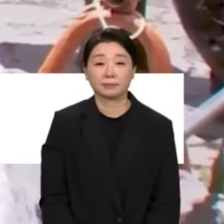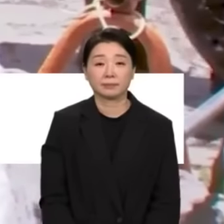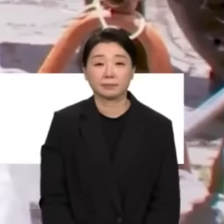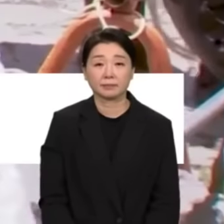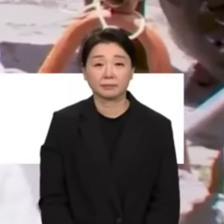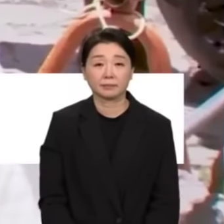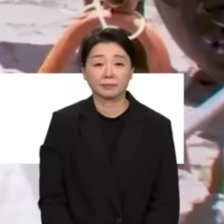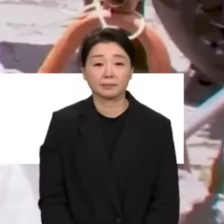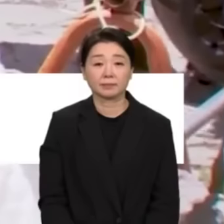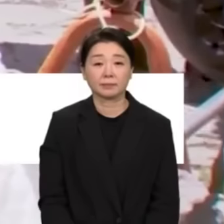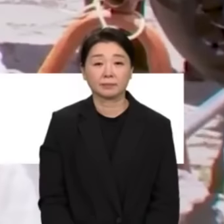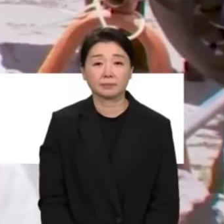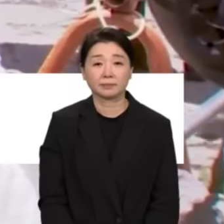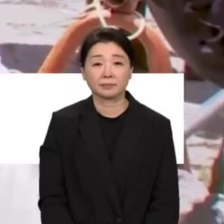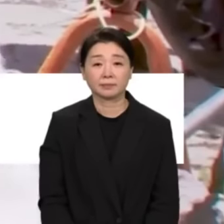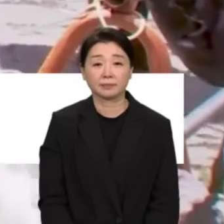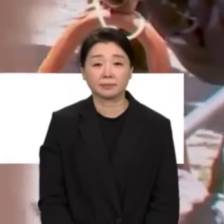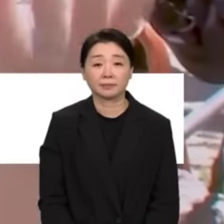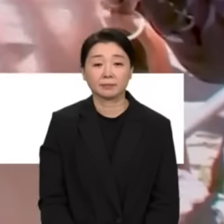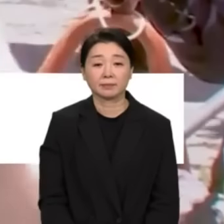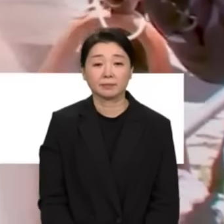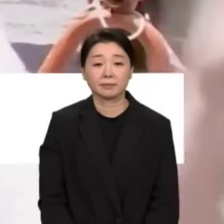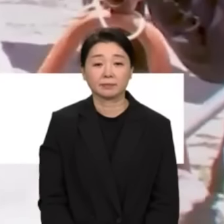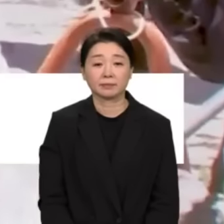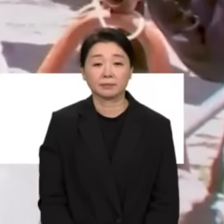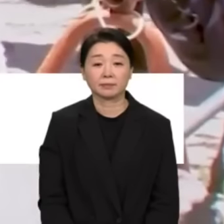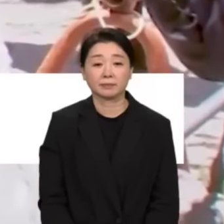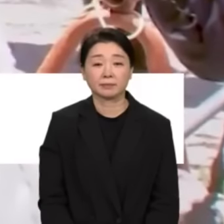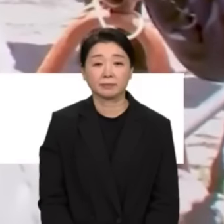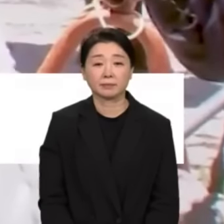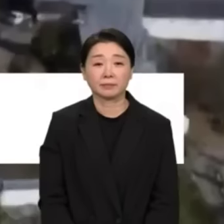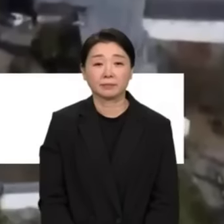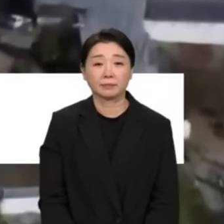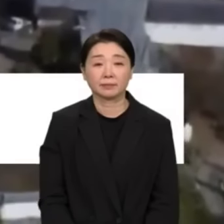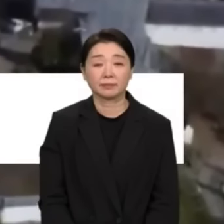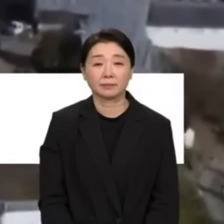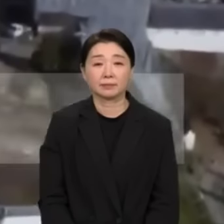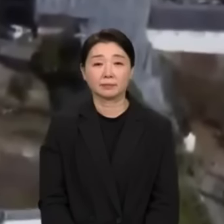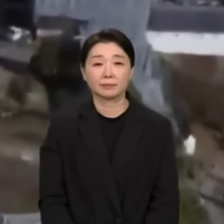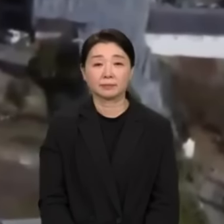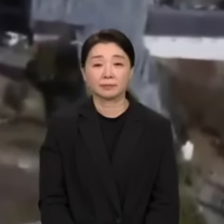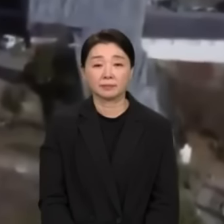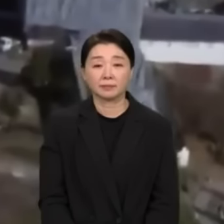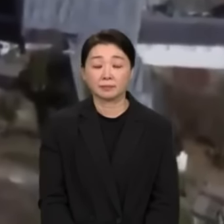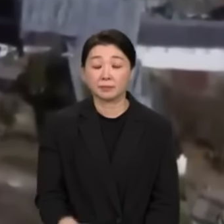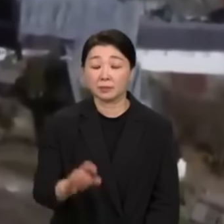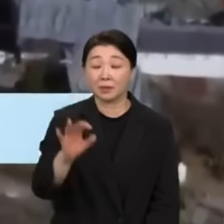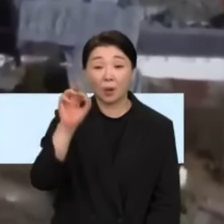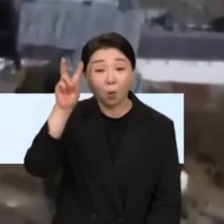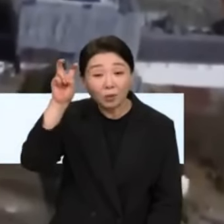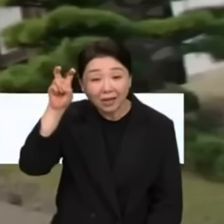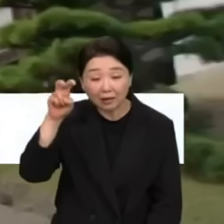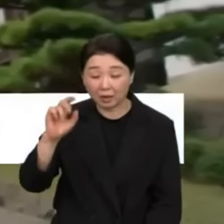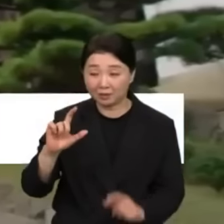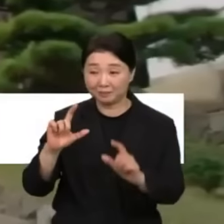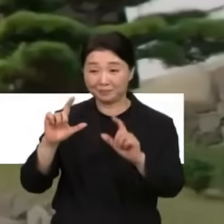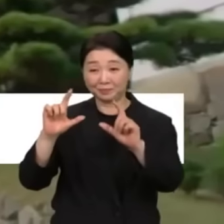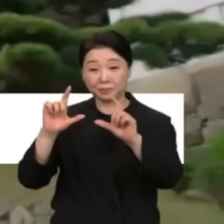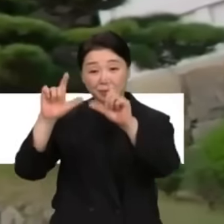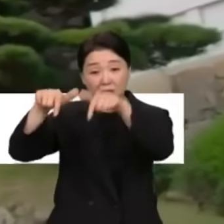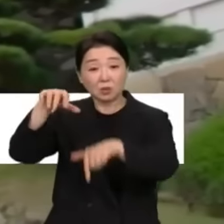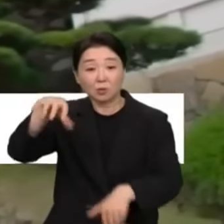It's a way to kind of help them maintain the mountain as well. Like 오사카 서쪽 효고현의 유명